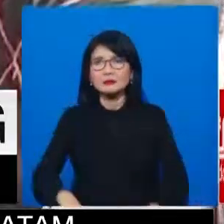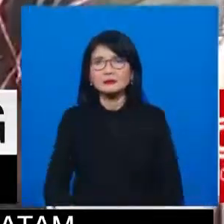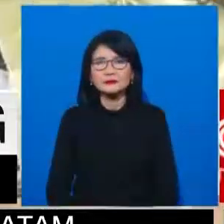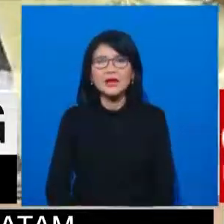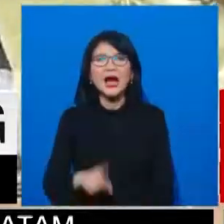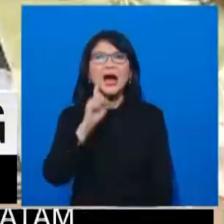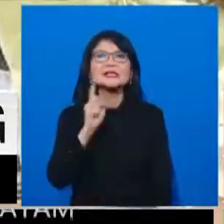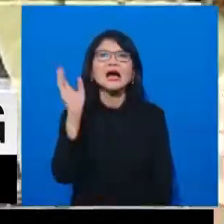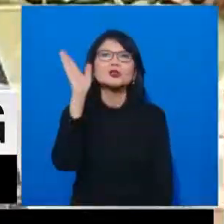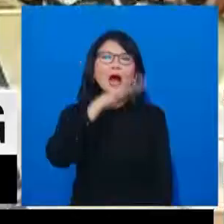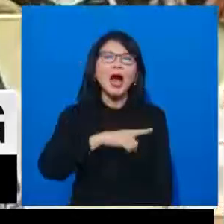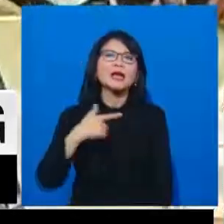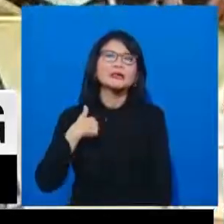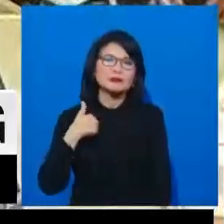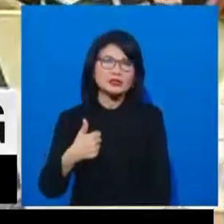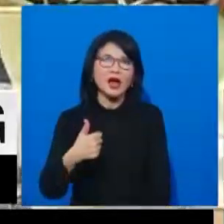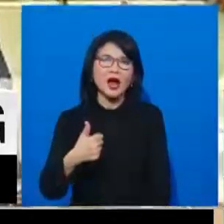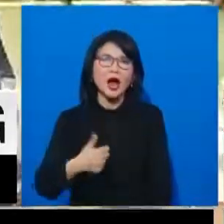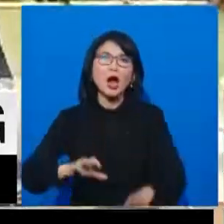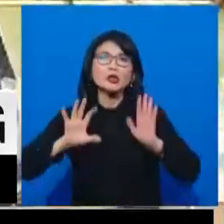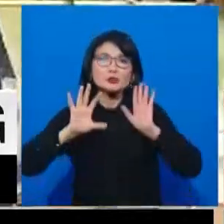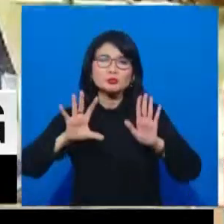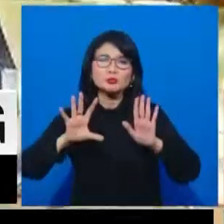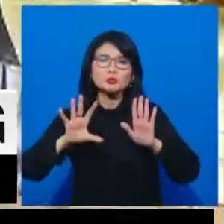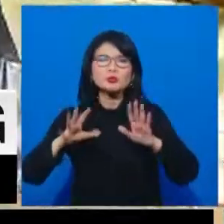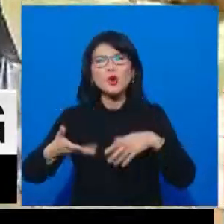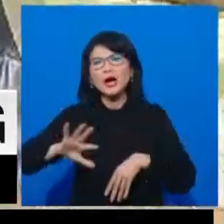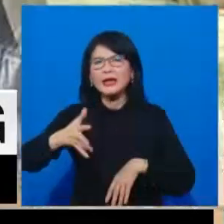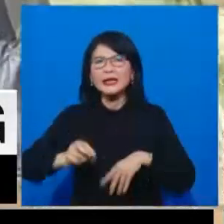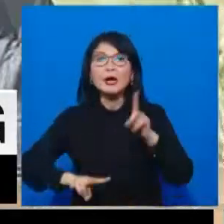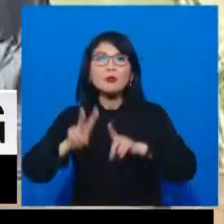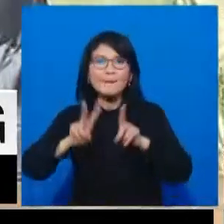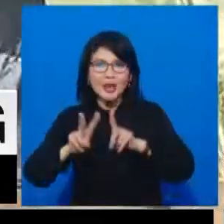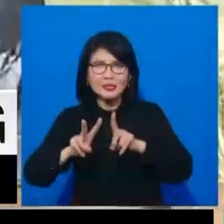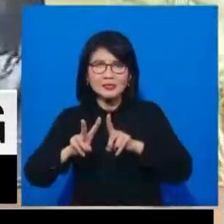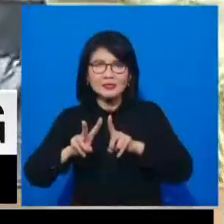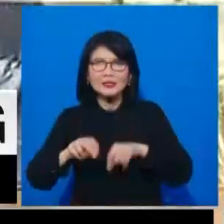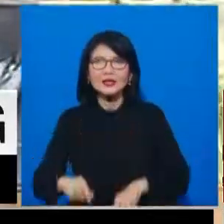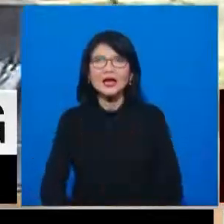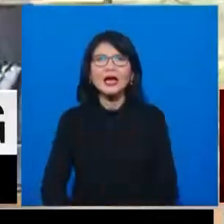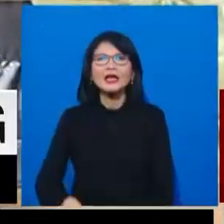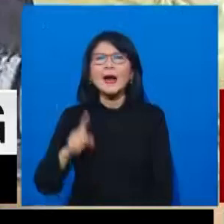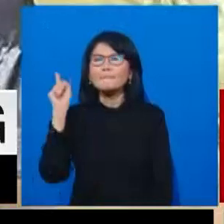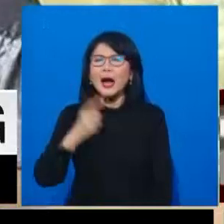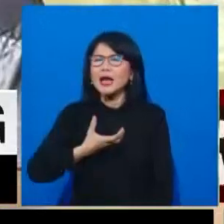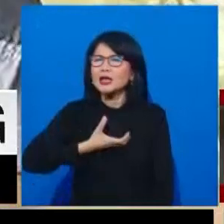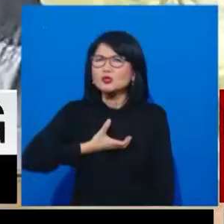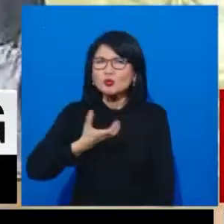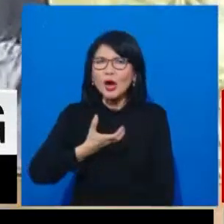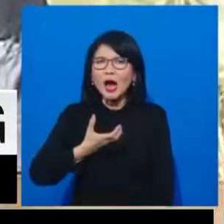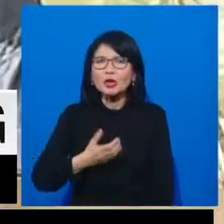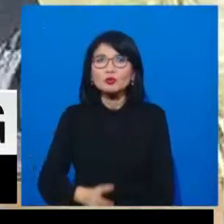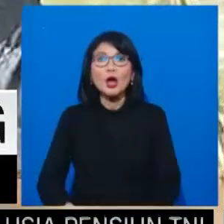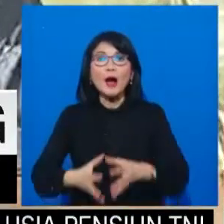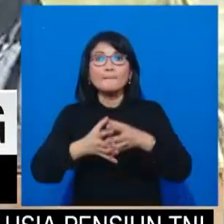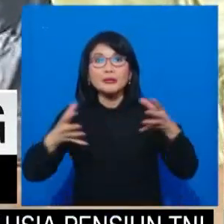Sehari ya kadang-kadang 10, kadang-kadang 12. Yang paling diminati ya ukuran 2